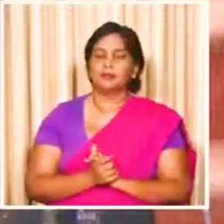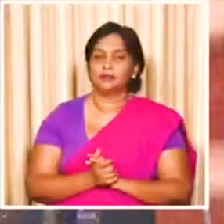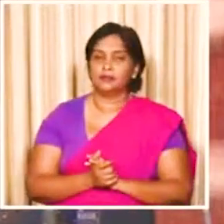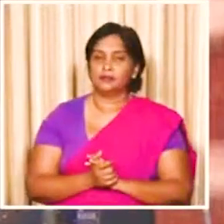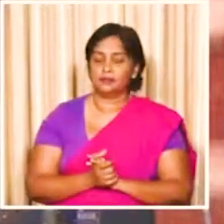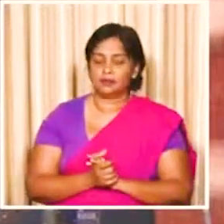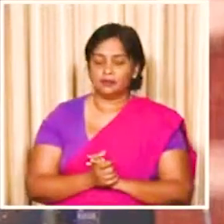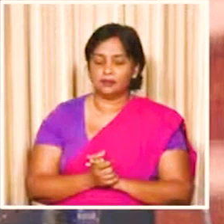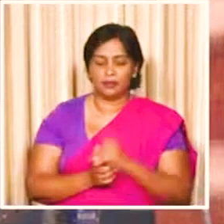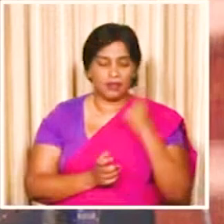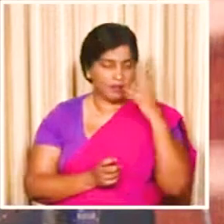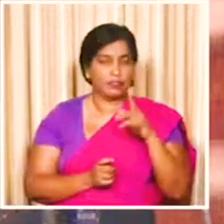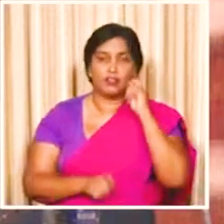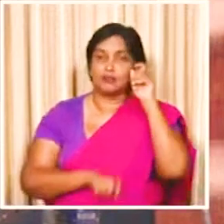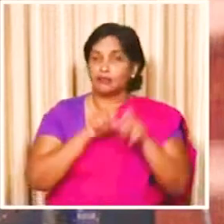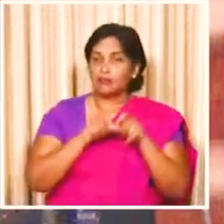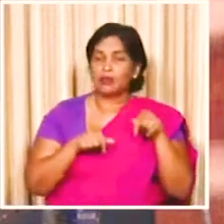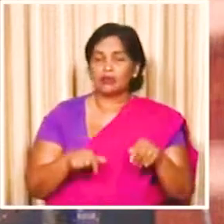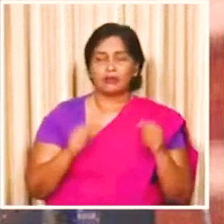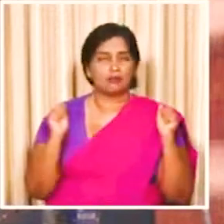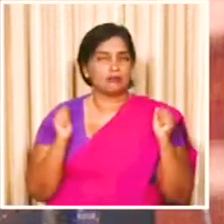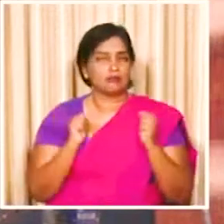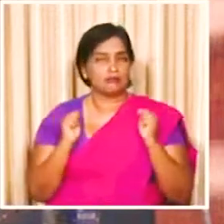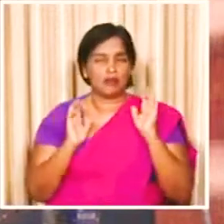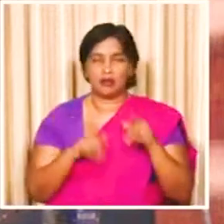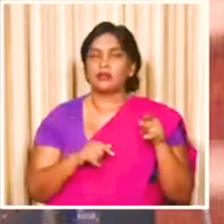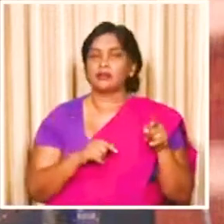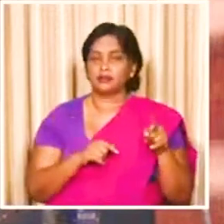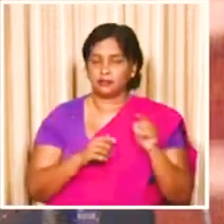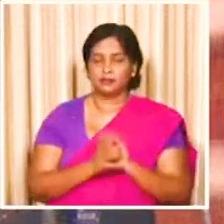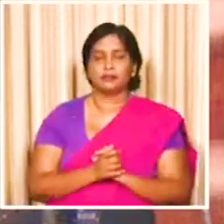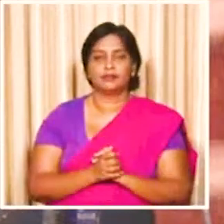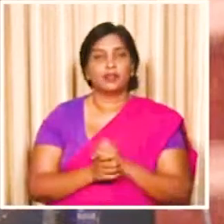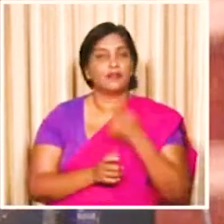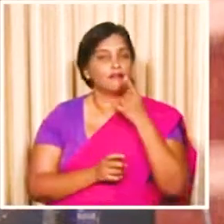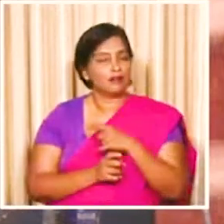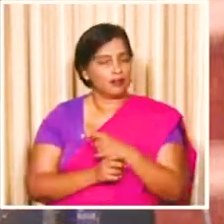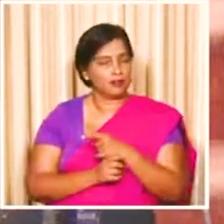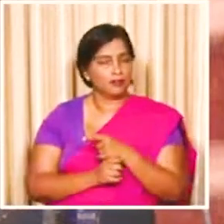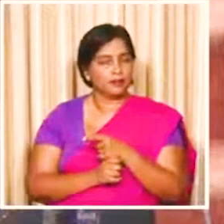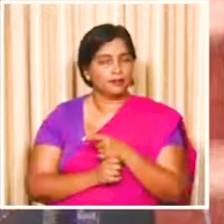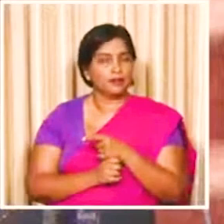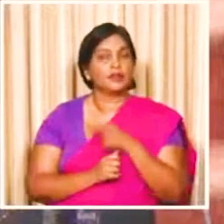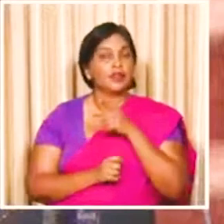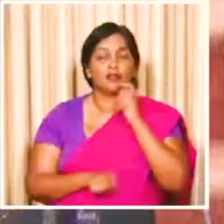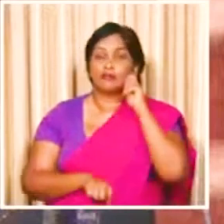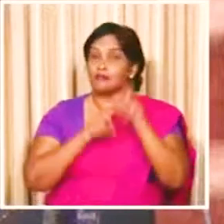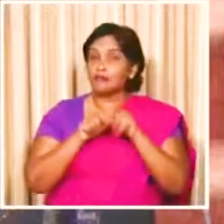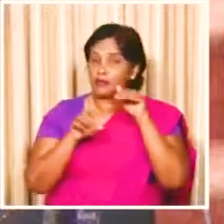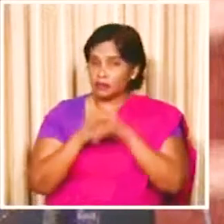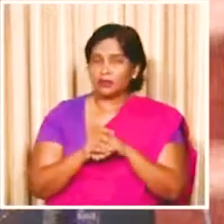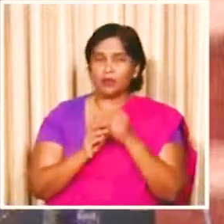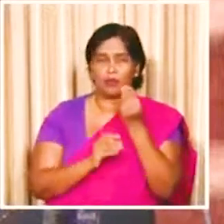சொல்லிக்கொள்ள விரும்புகின்றேன். பழக்கப்பட்ட யானைகளை கொன்றே எங்களுடைய பிரதேசத்திலே இறக்கி விடுவதாக ஒரு